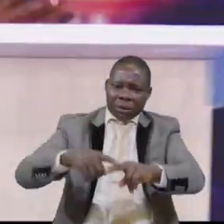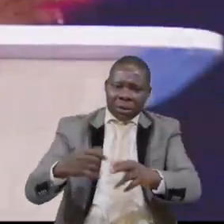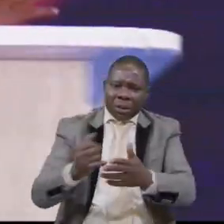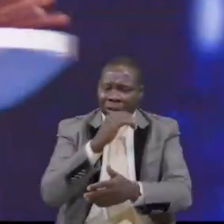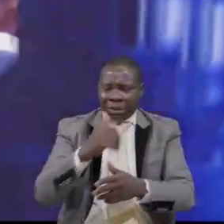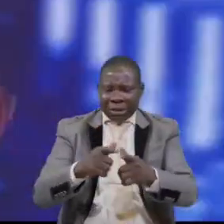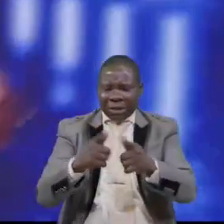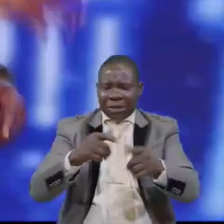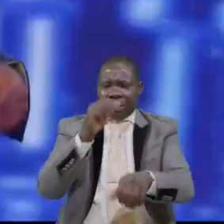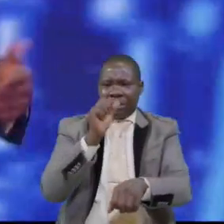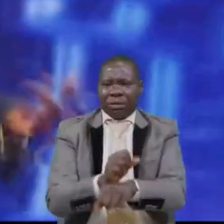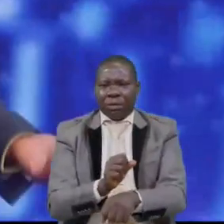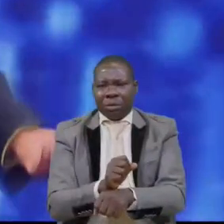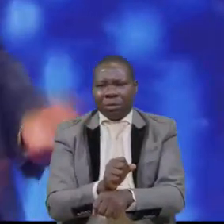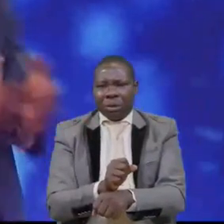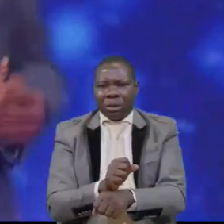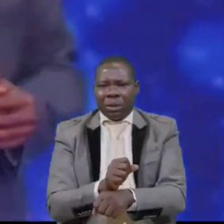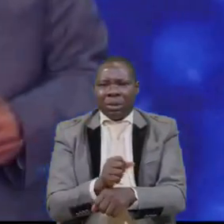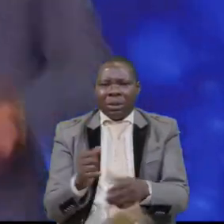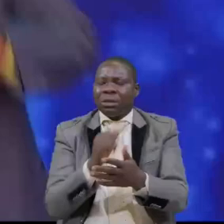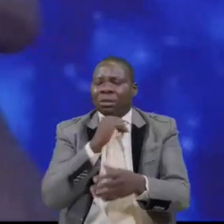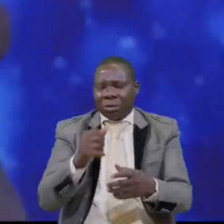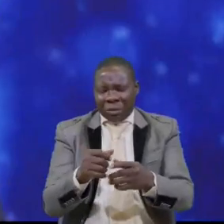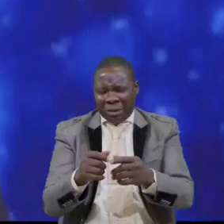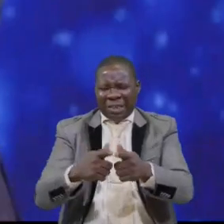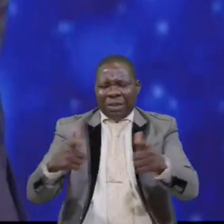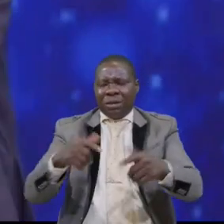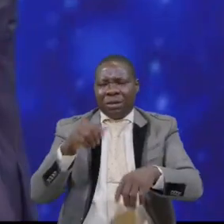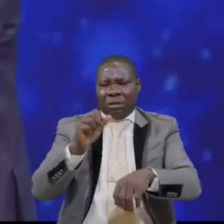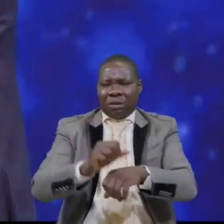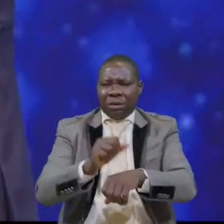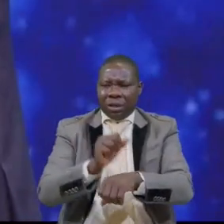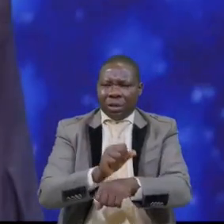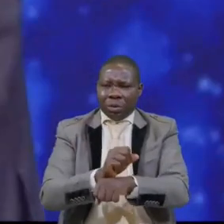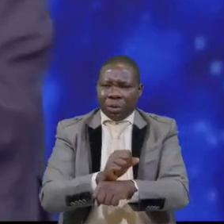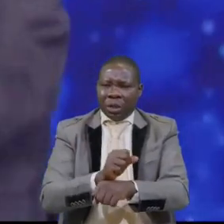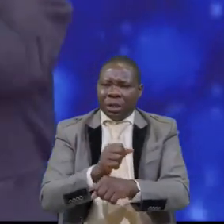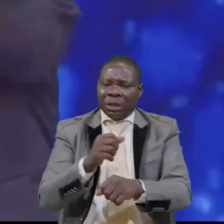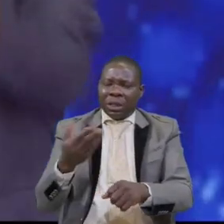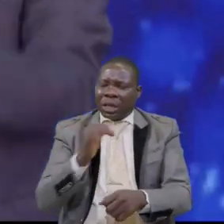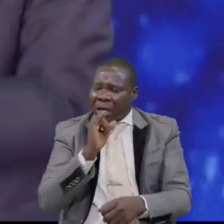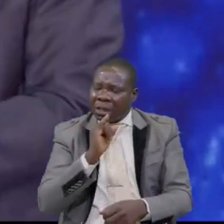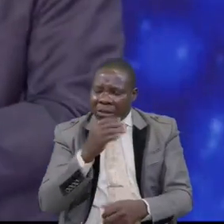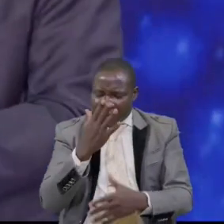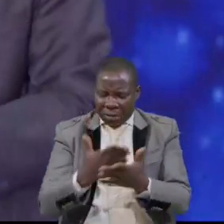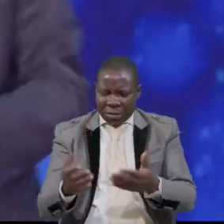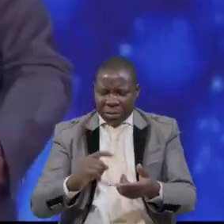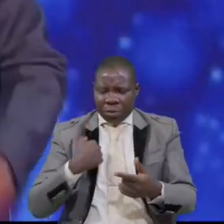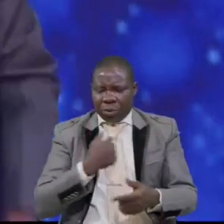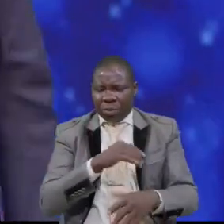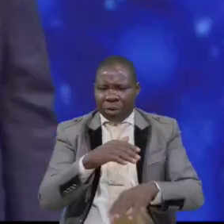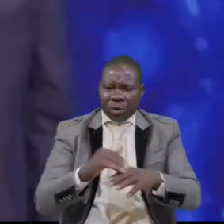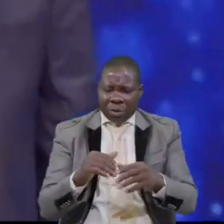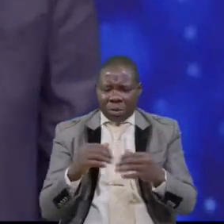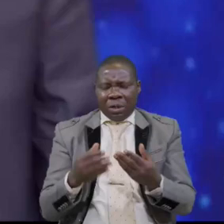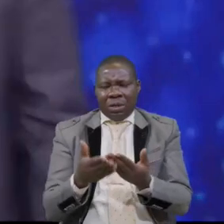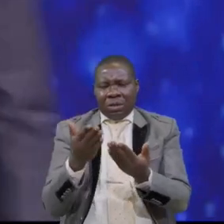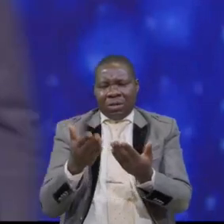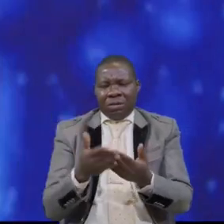regardez, il y a quelque chose qu'on appelle l'intérêt simple. Nous devons comprendre ça. Il y a ce que nous appelons intérêt composé. Nous devons comprendre